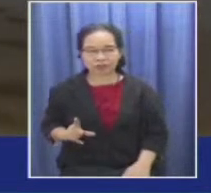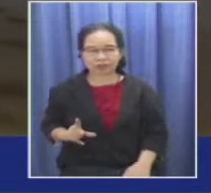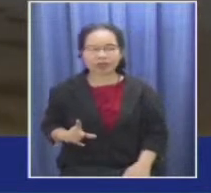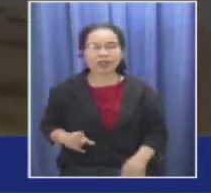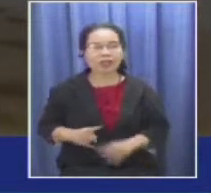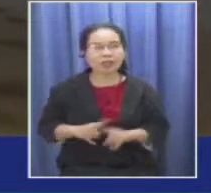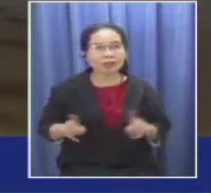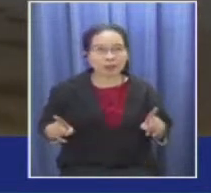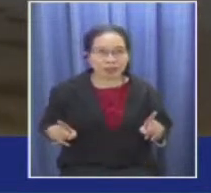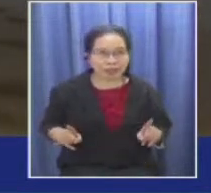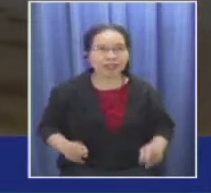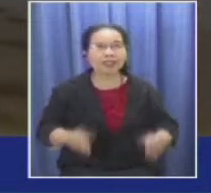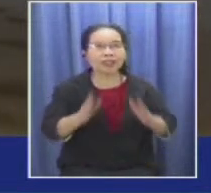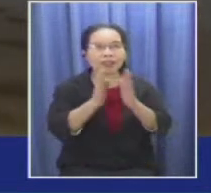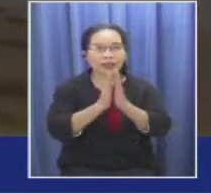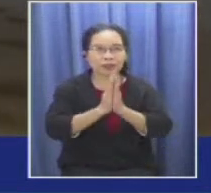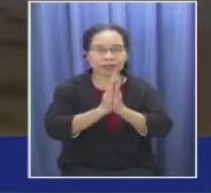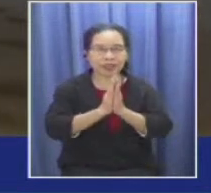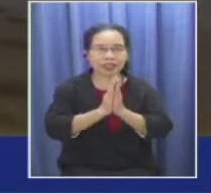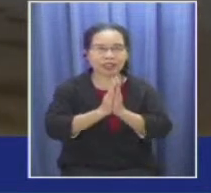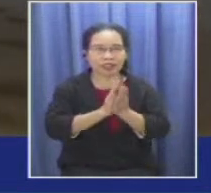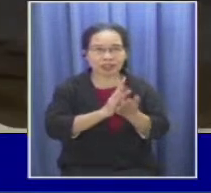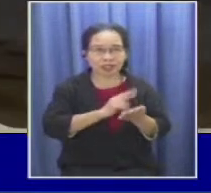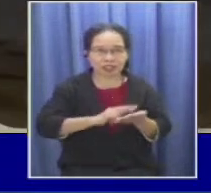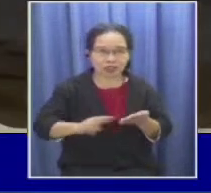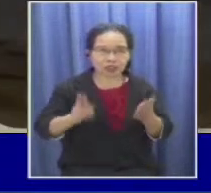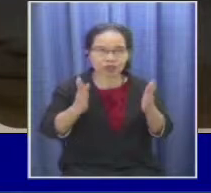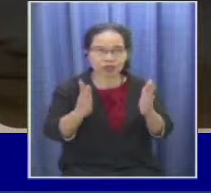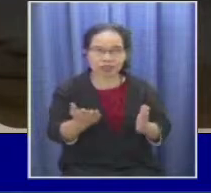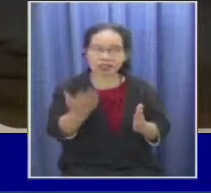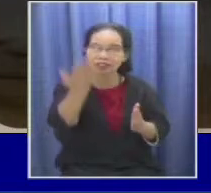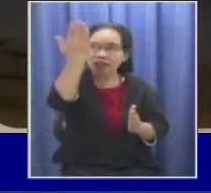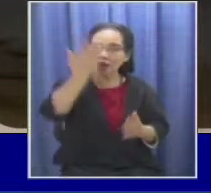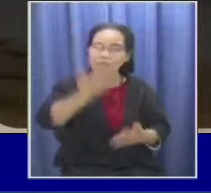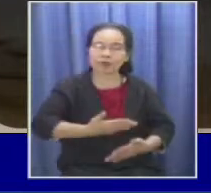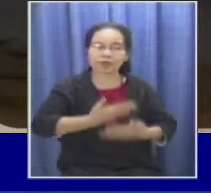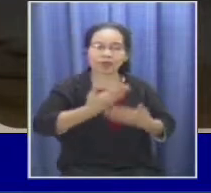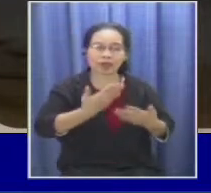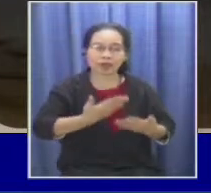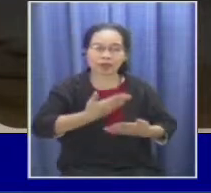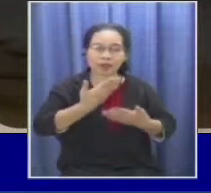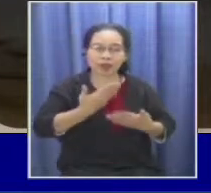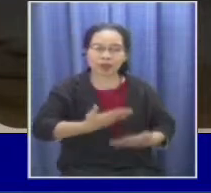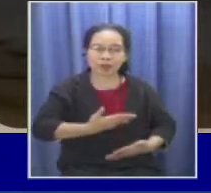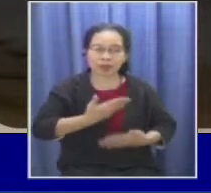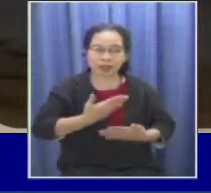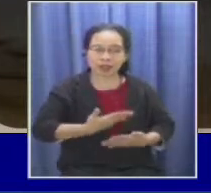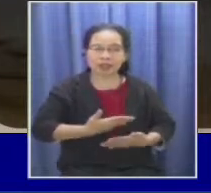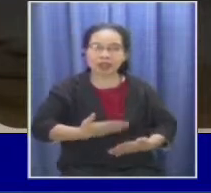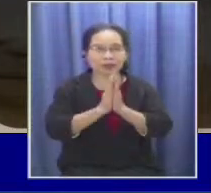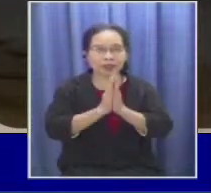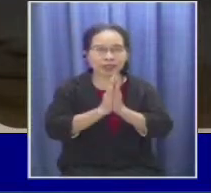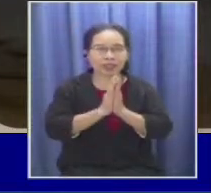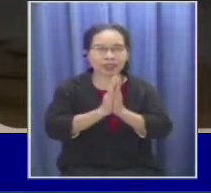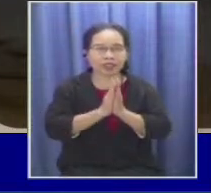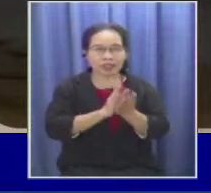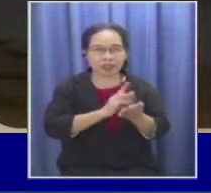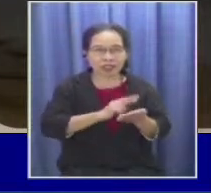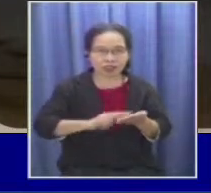wɔ Nyankopɔn betie no Twerɛ Kronkron no sɛ abɔnefoɔ afɔdeɛ yɛ Awurade